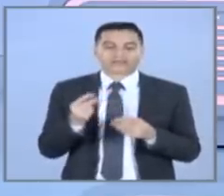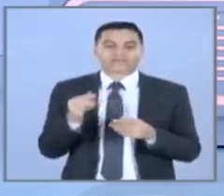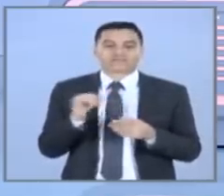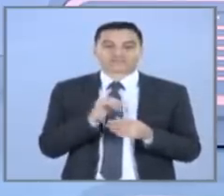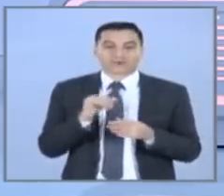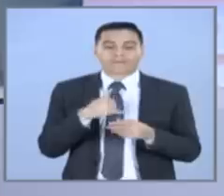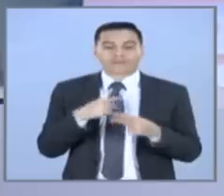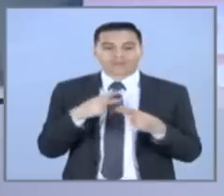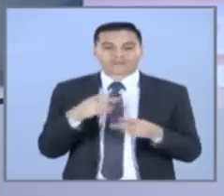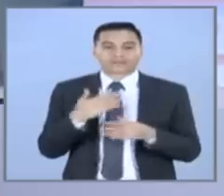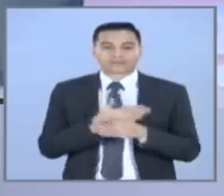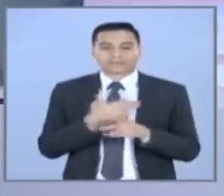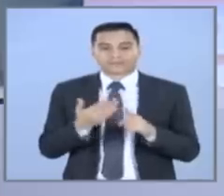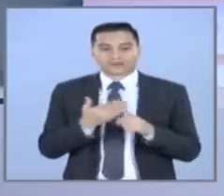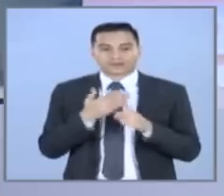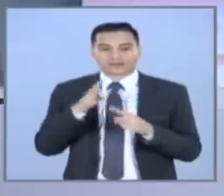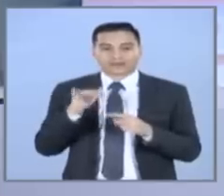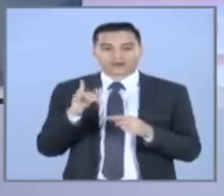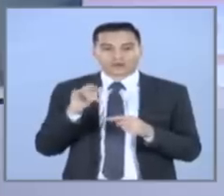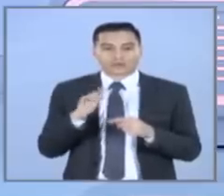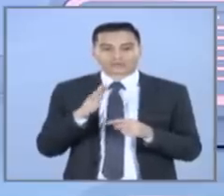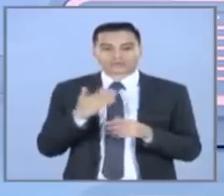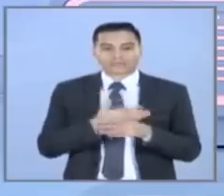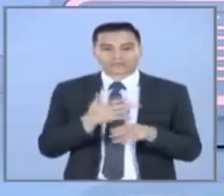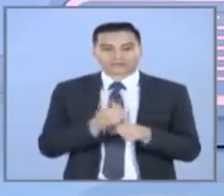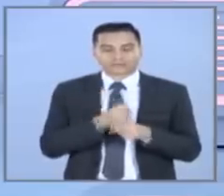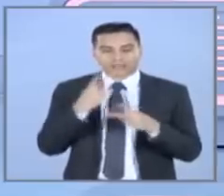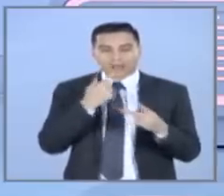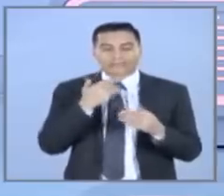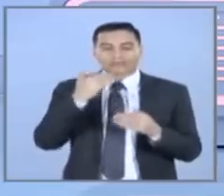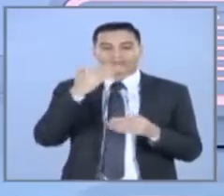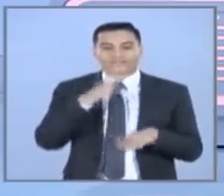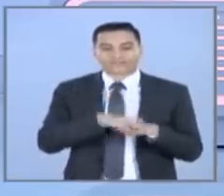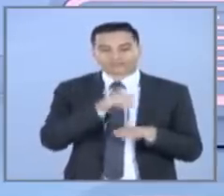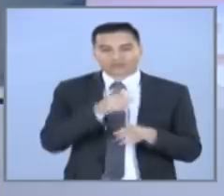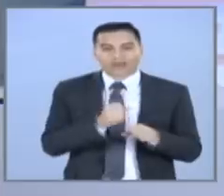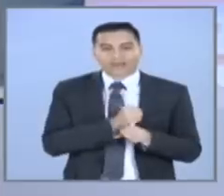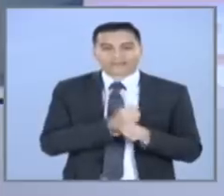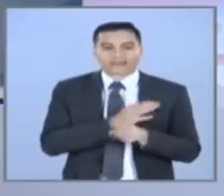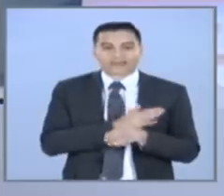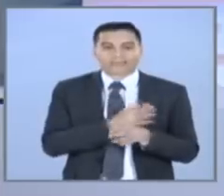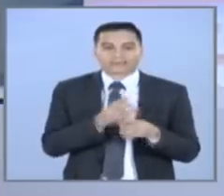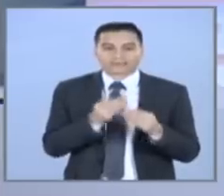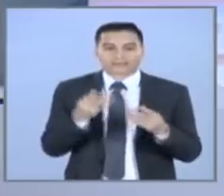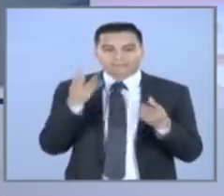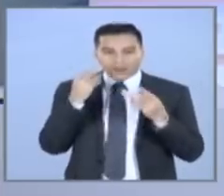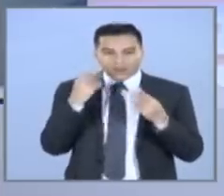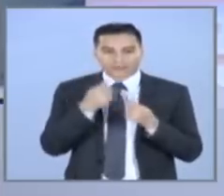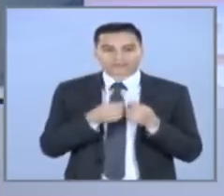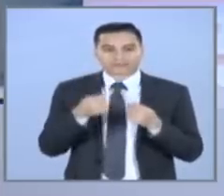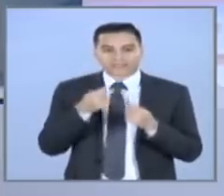تفضلي. وأول حاجة إن تشجيع لكرولوس ونحقق له حلمه والطموح الكبير اللي عنده ده، لأنه تعب كتير جدا في تجميع